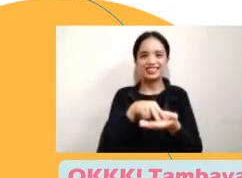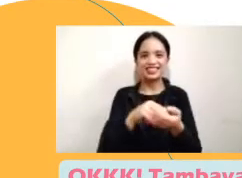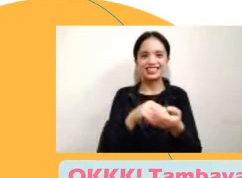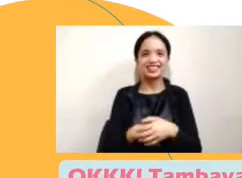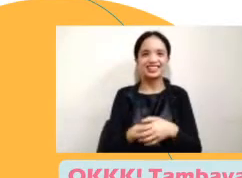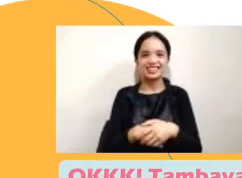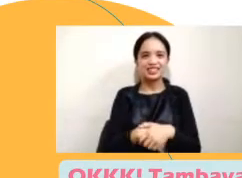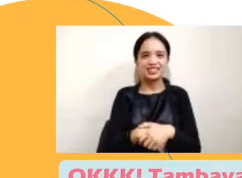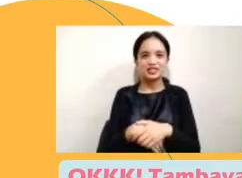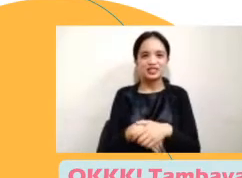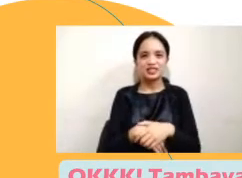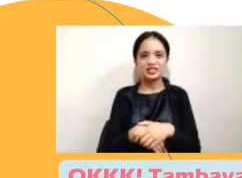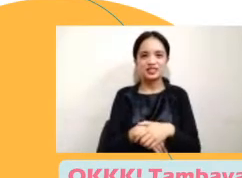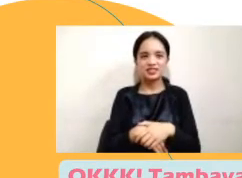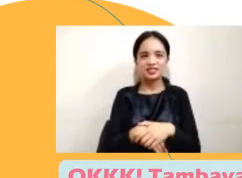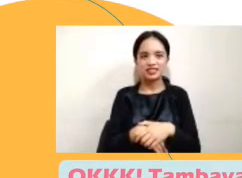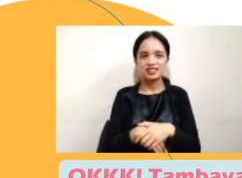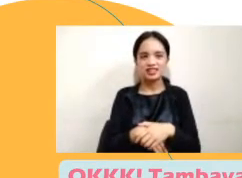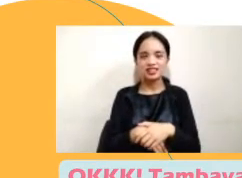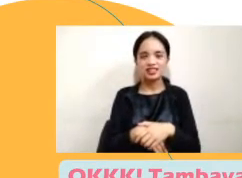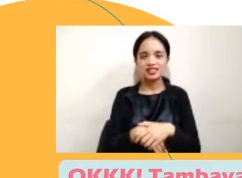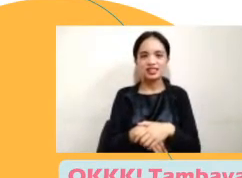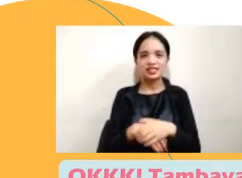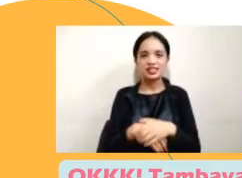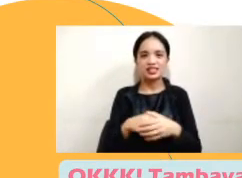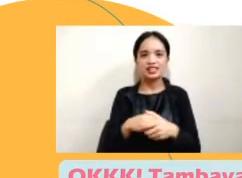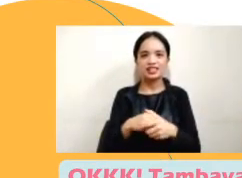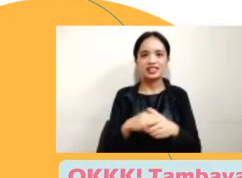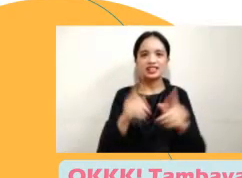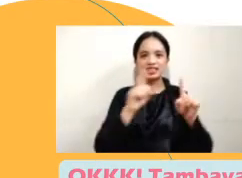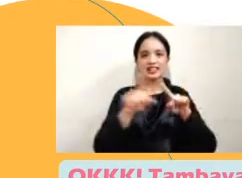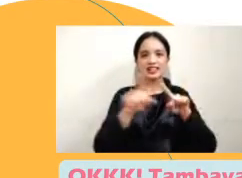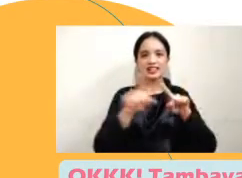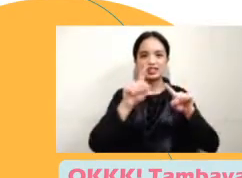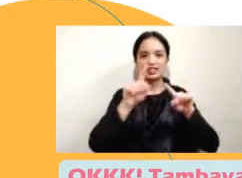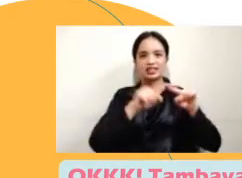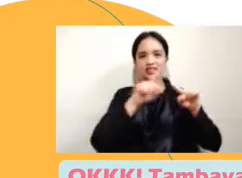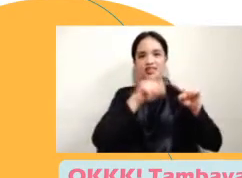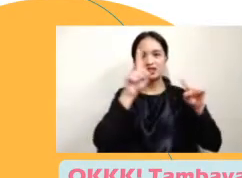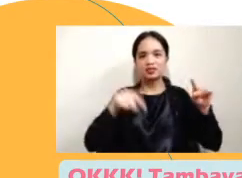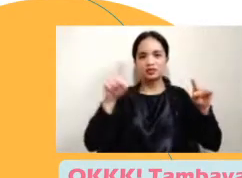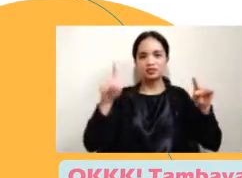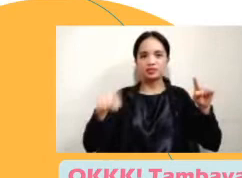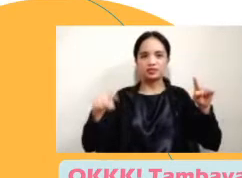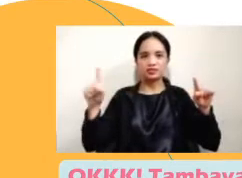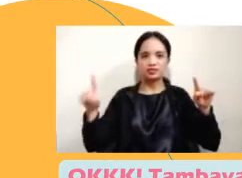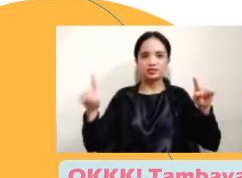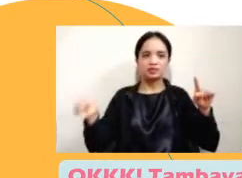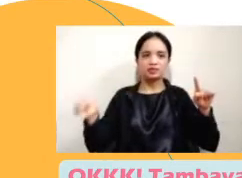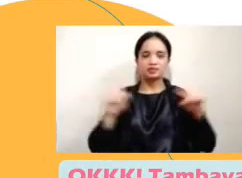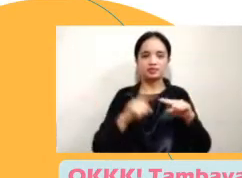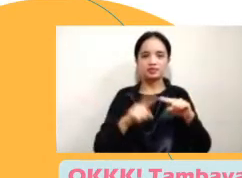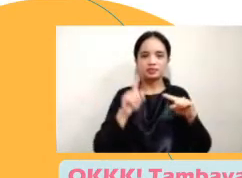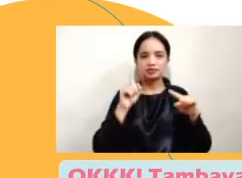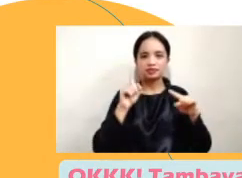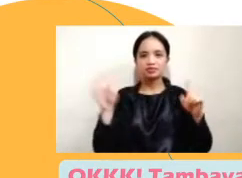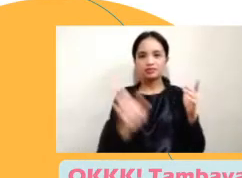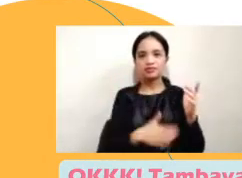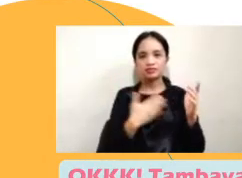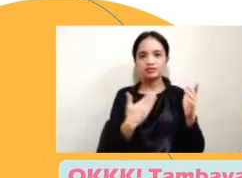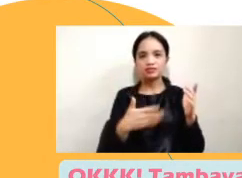tayo, tayo, tayo, tayo, tayo, tayo, tayo,